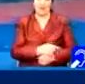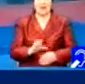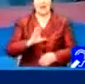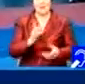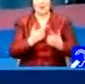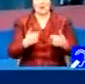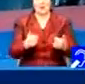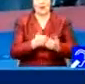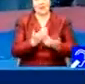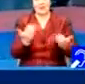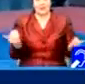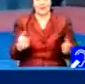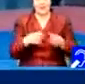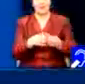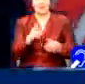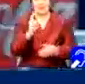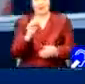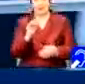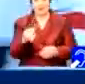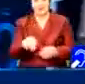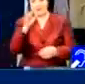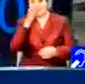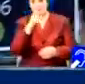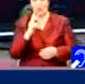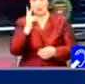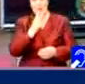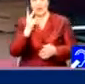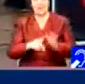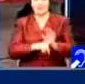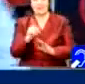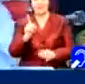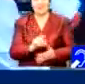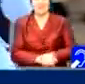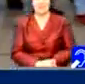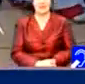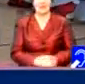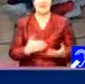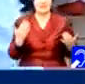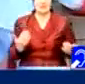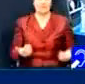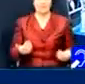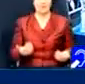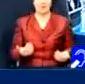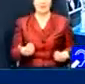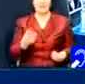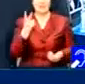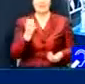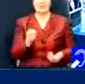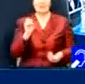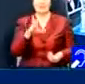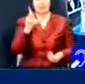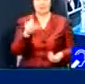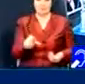fost organizat pentru ei de un club de karate din Chișinău, care a împlinit 2 ani de la înființare. Сегодня 215